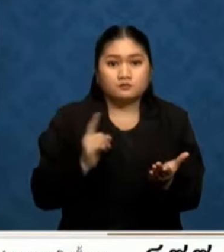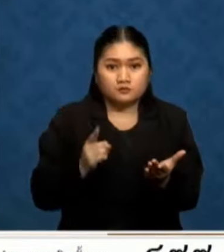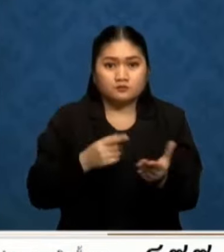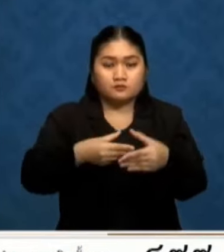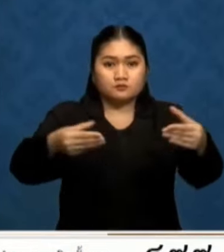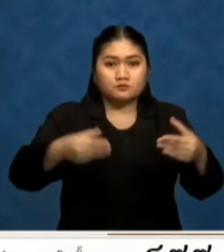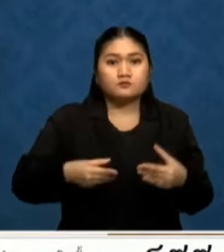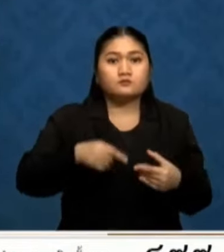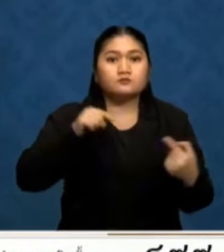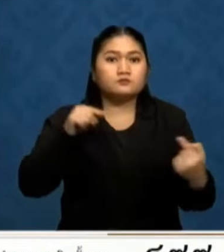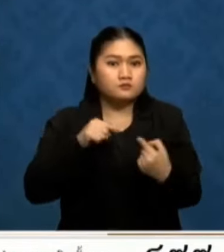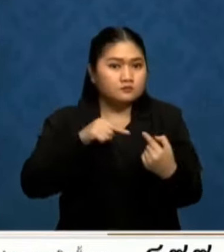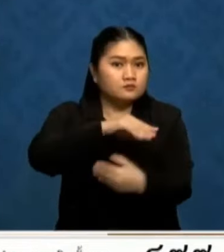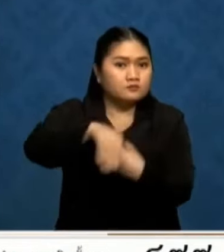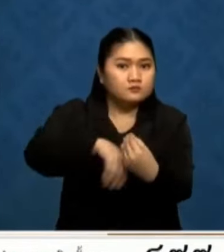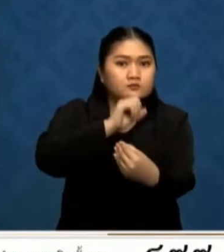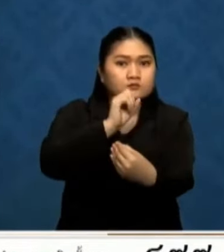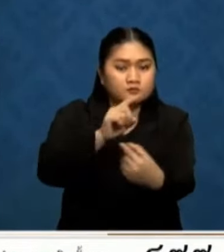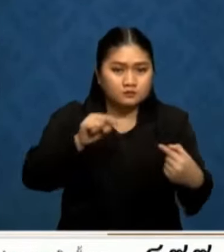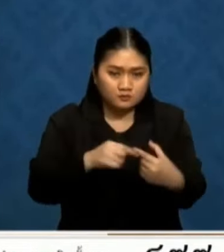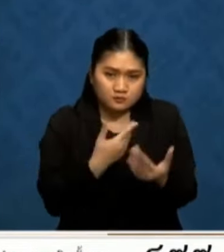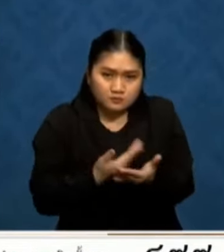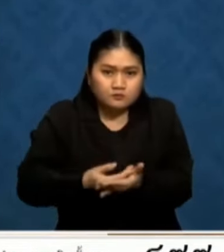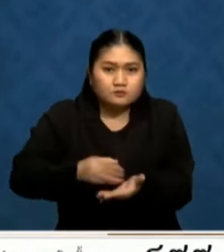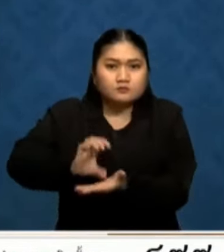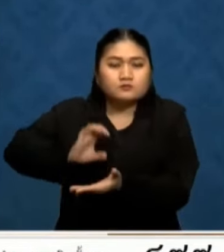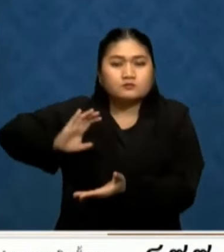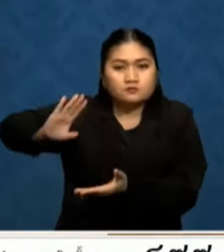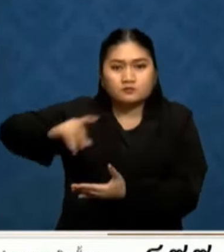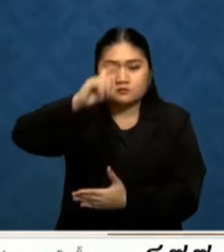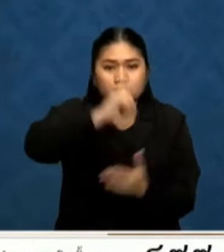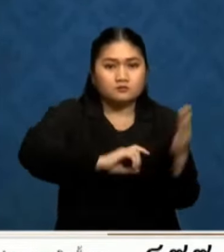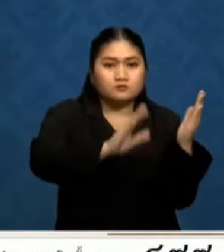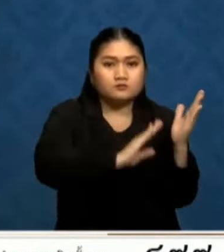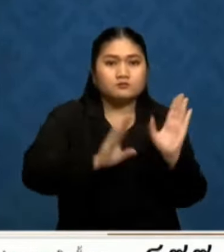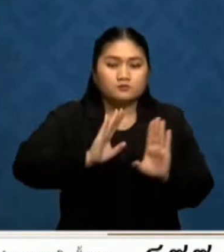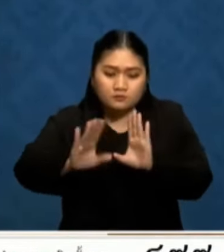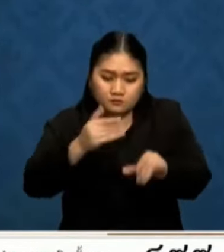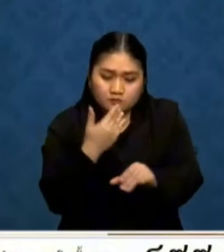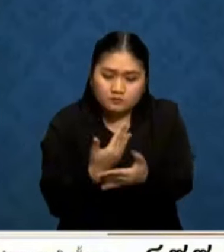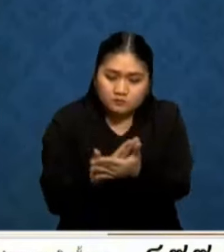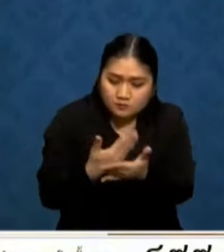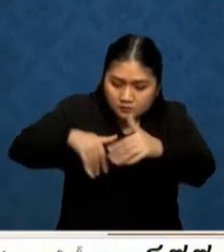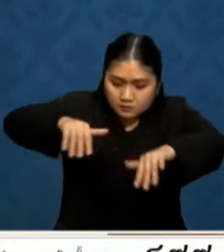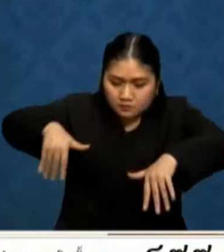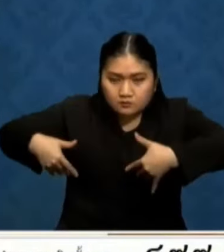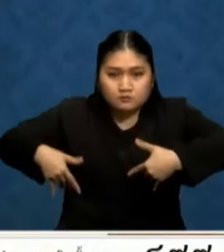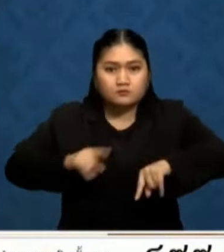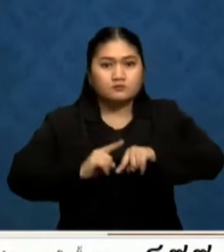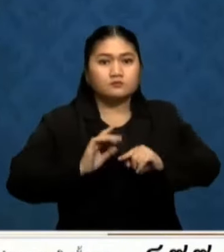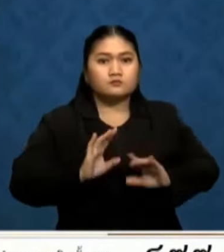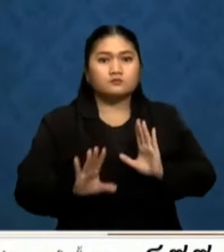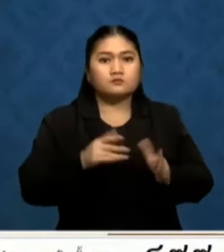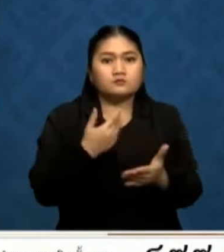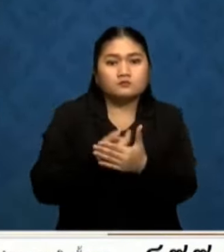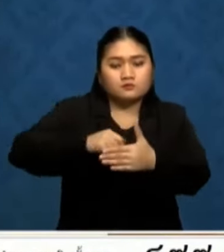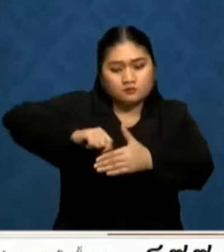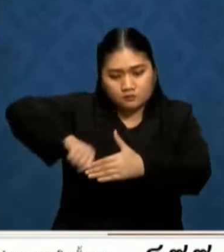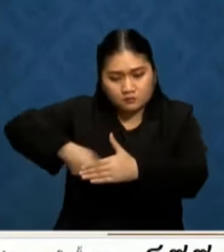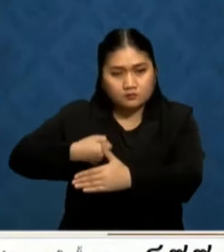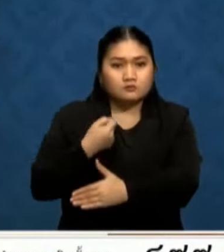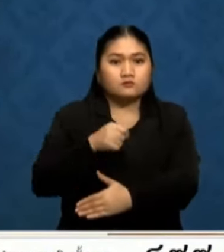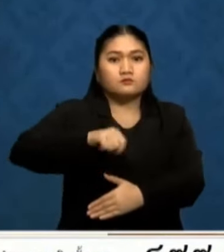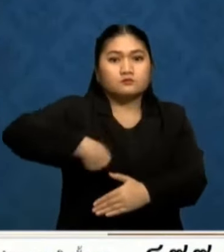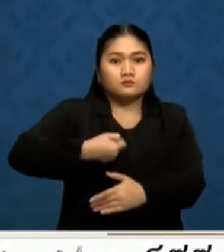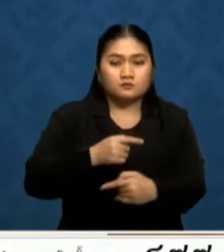รายงานภาวะเสรฐกริ ธาณะการเงินการคลของประเทศประมาณการเงินที่พึ่งได้มาสำหับจ่ายตามกประมาณ